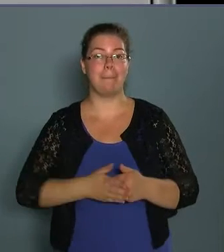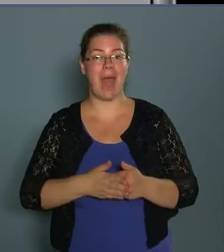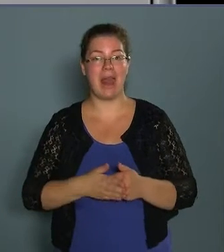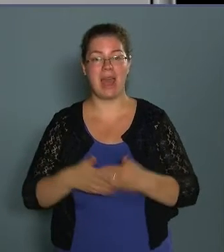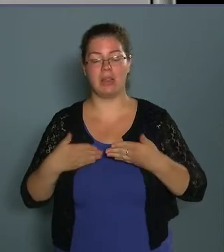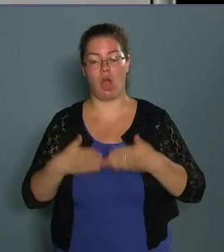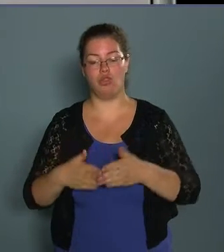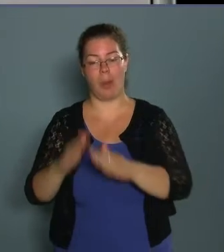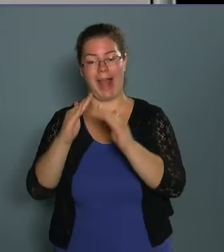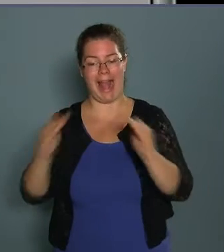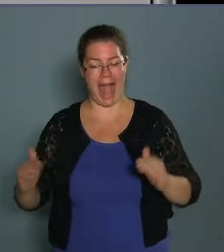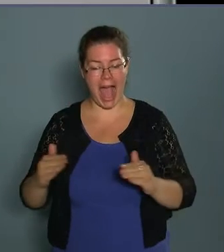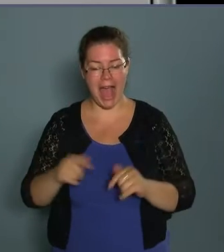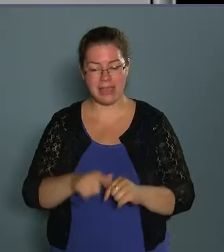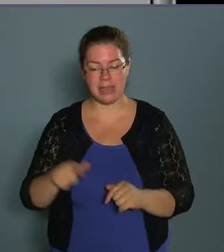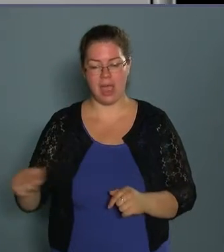lévő csónakházak